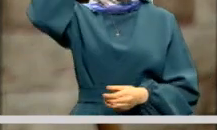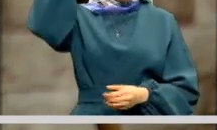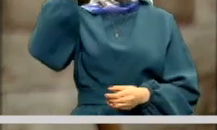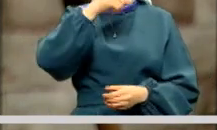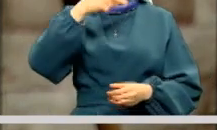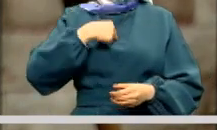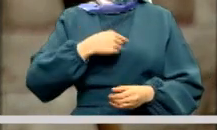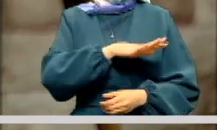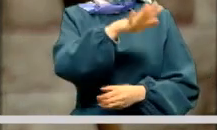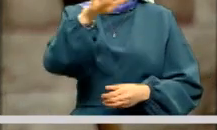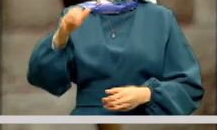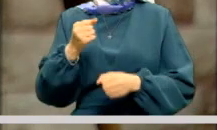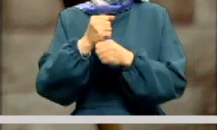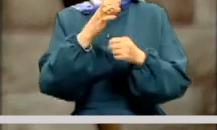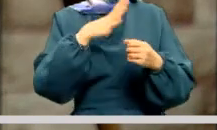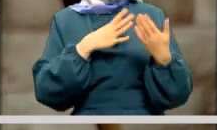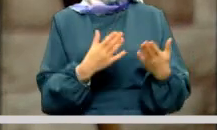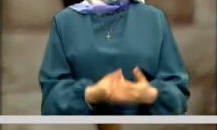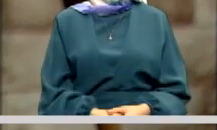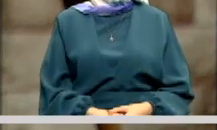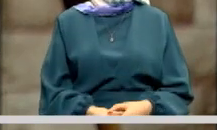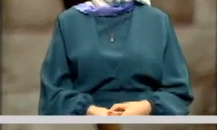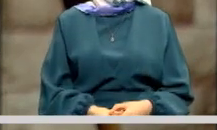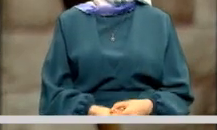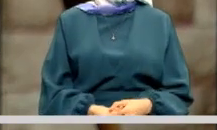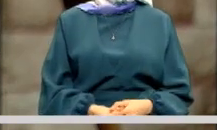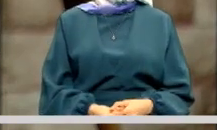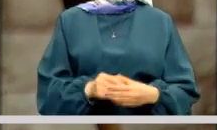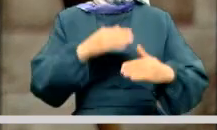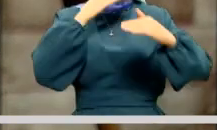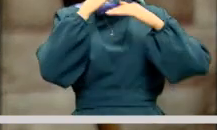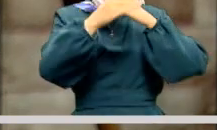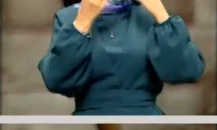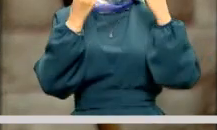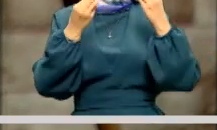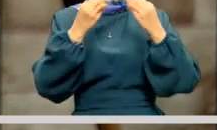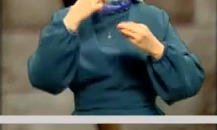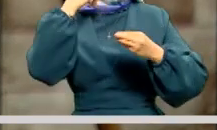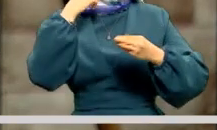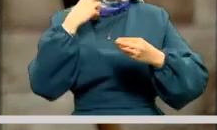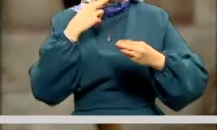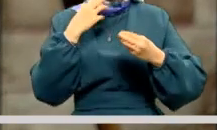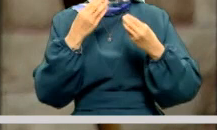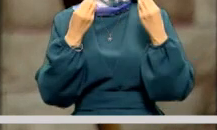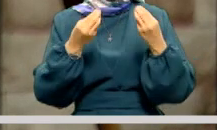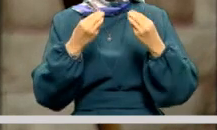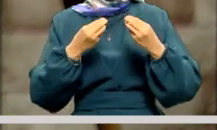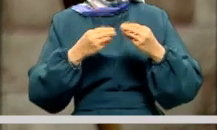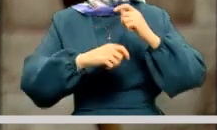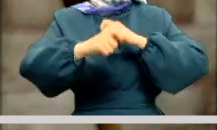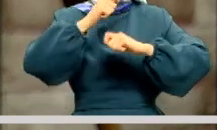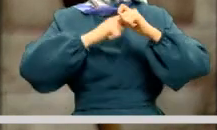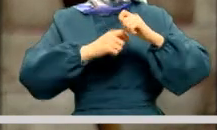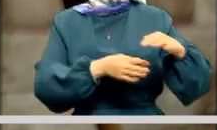bizlere hepimize büyük işler düşüyor görevler düşüyor bu noktada toplumumuzun güzel ahlakı Efendim güzel davranışları